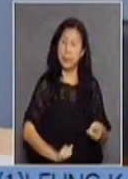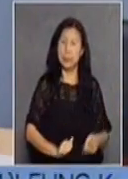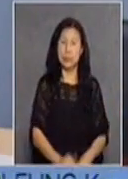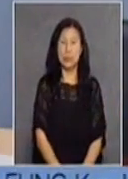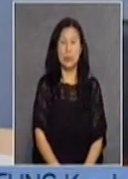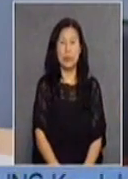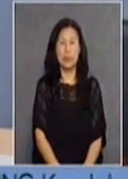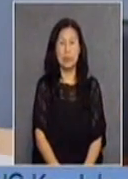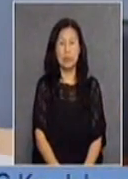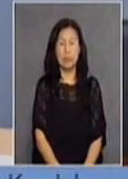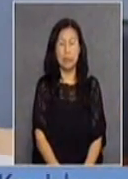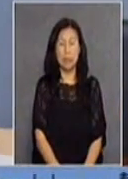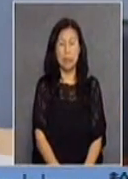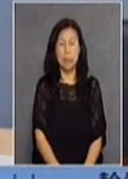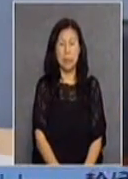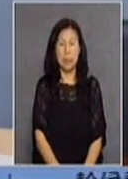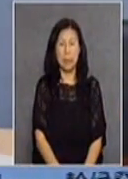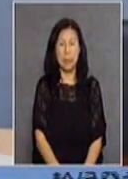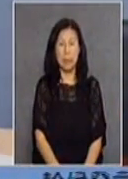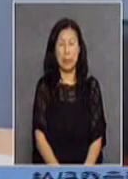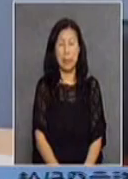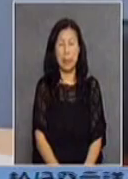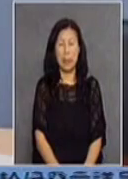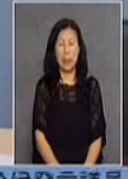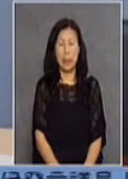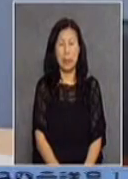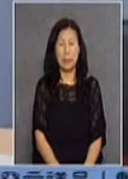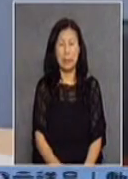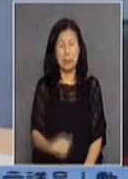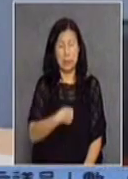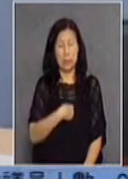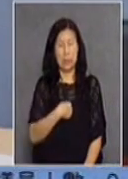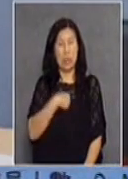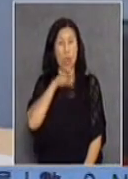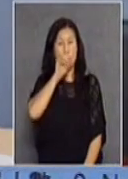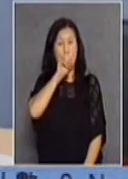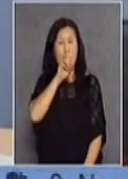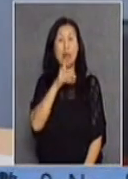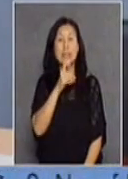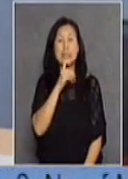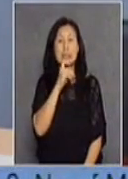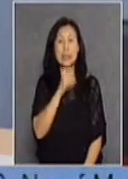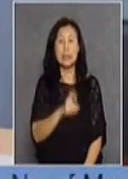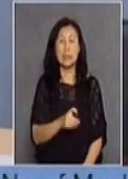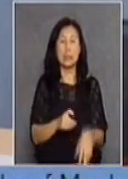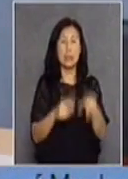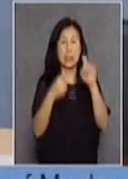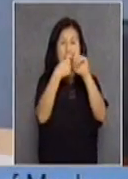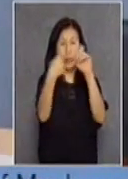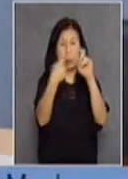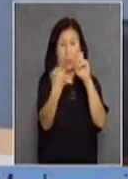咁呢個即係正話我發言就係針對呢個